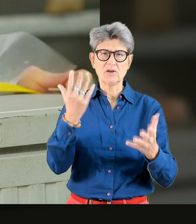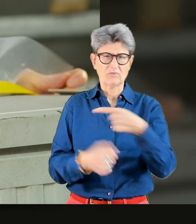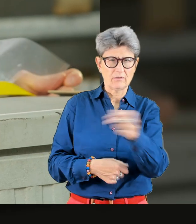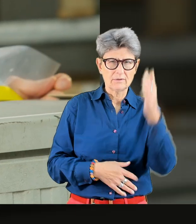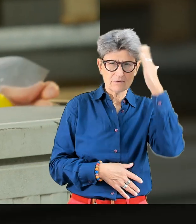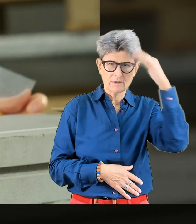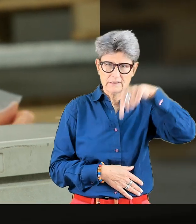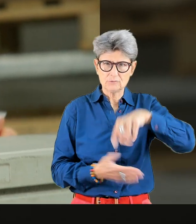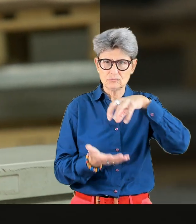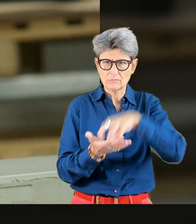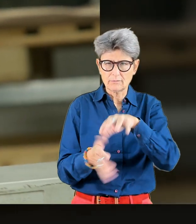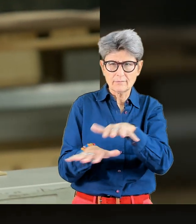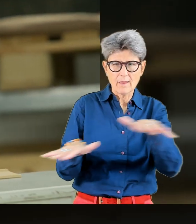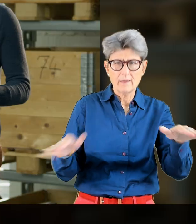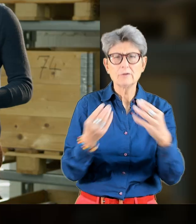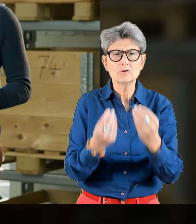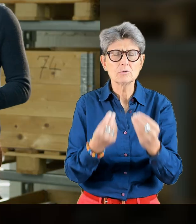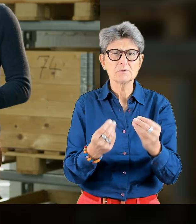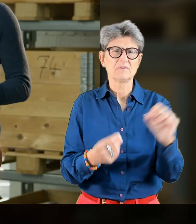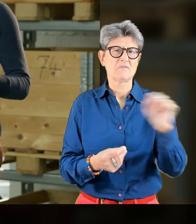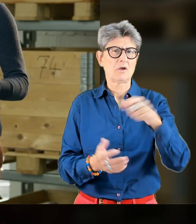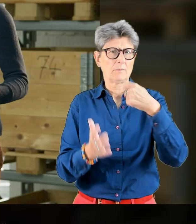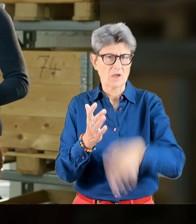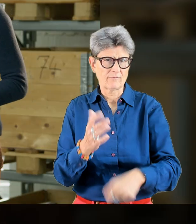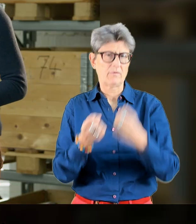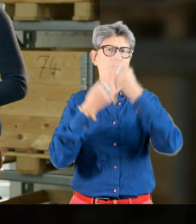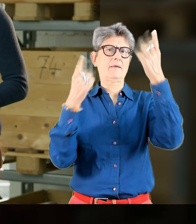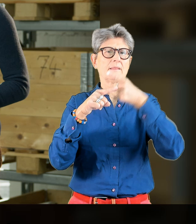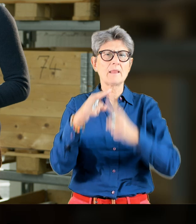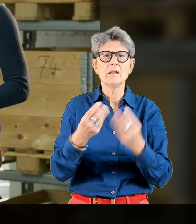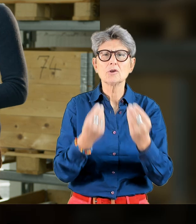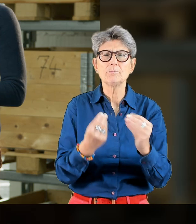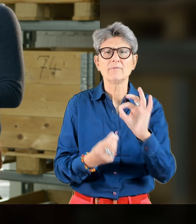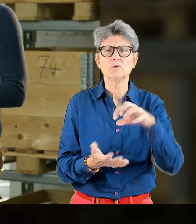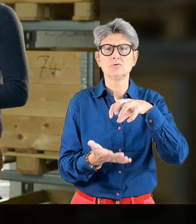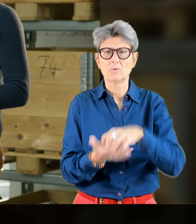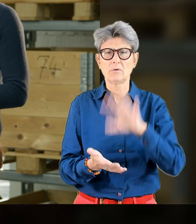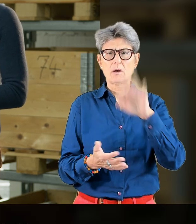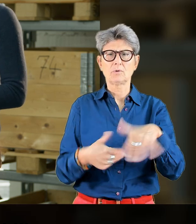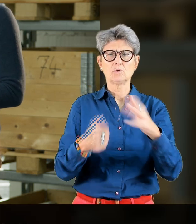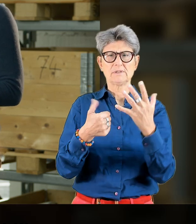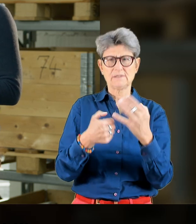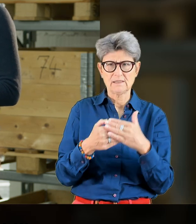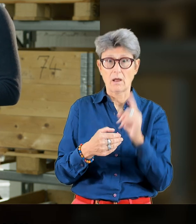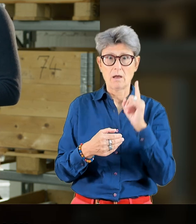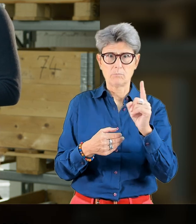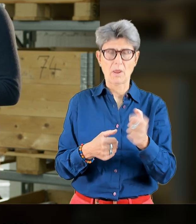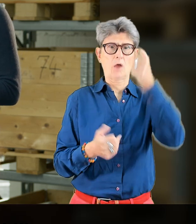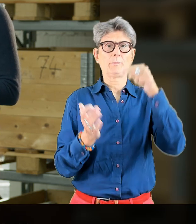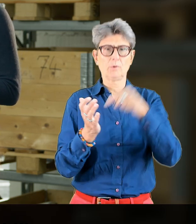kennen vielleicht viele aus dem Stadtraum, es ist sehr geläufig. Warum haben wir es in die Sammlung aufgenommen? Nicht nur deshalb, weil es